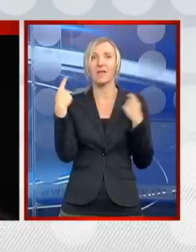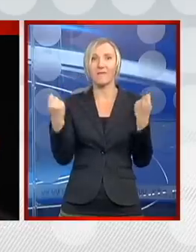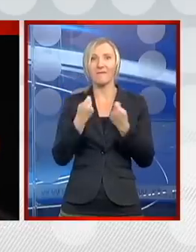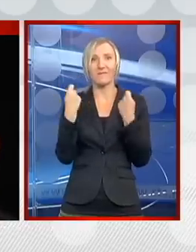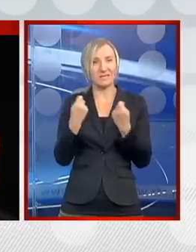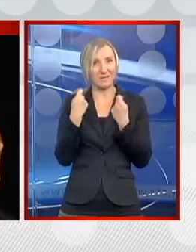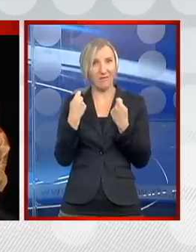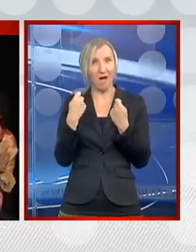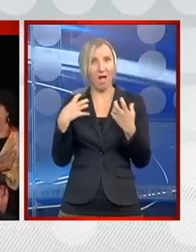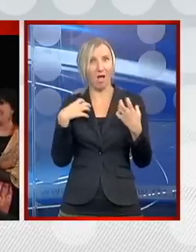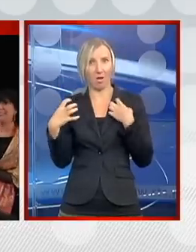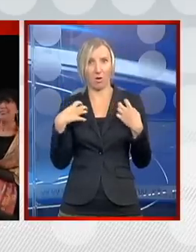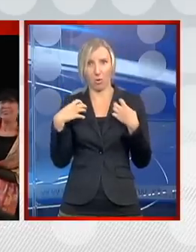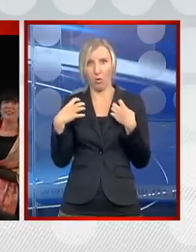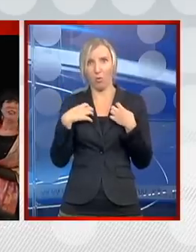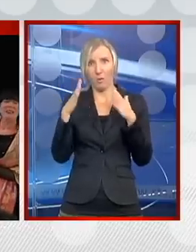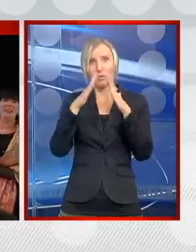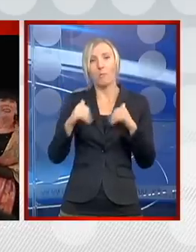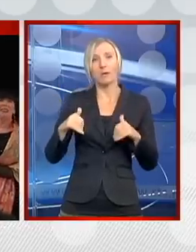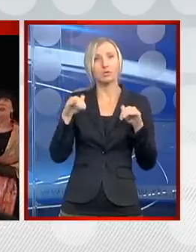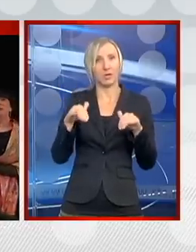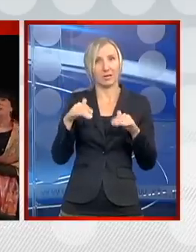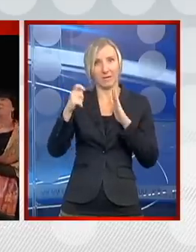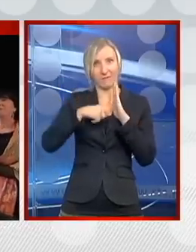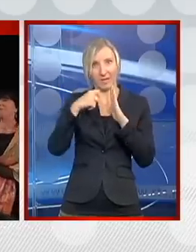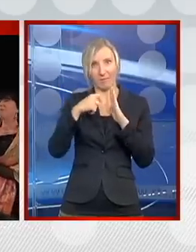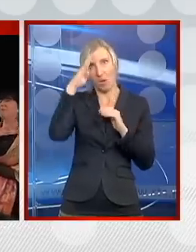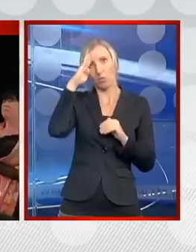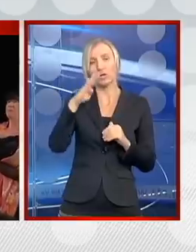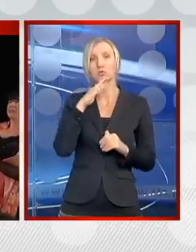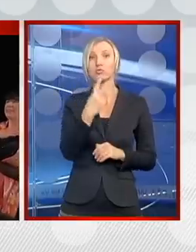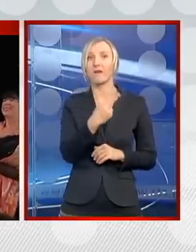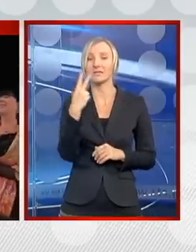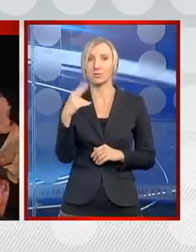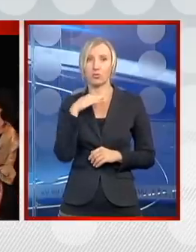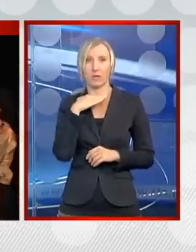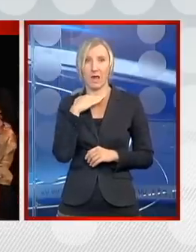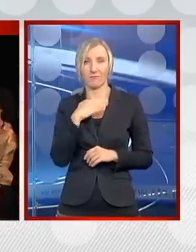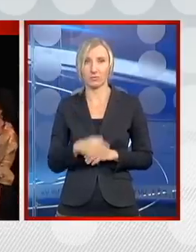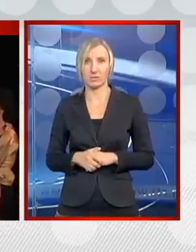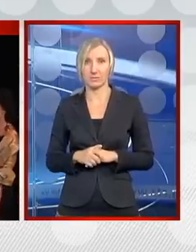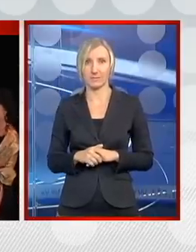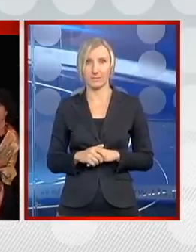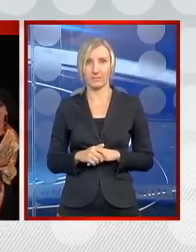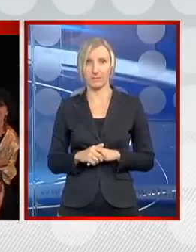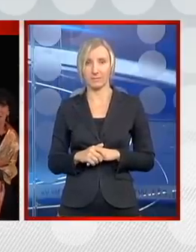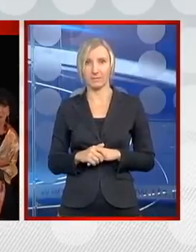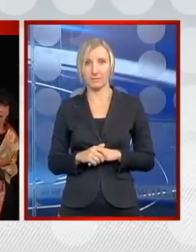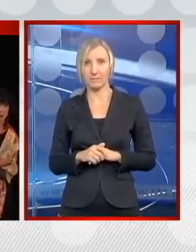jubilarnog 50. festivala glumačkog ostvarenja domaćeg igranog filma u Nišu 22.